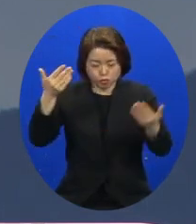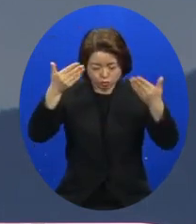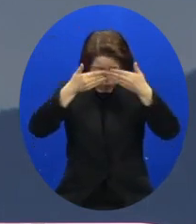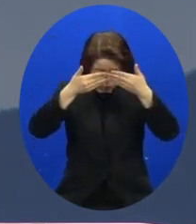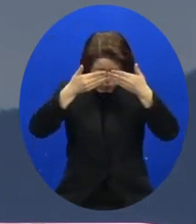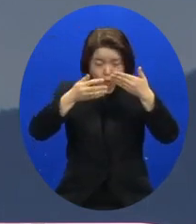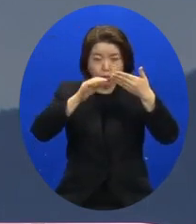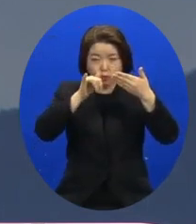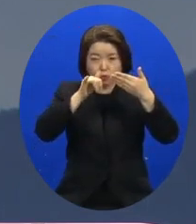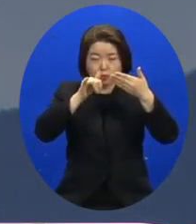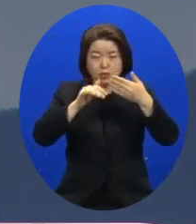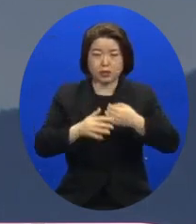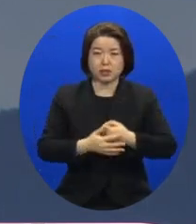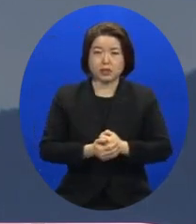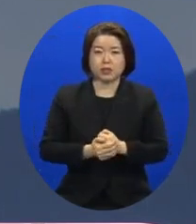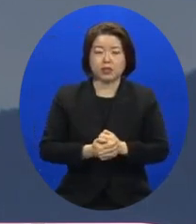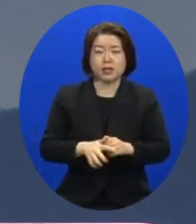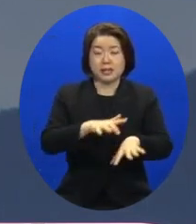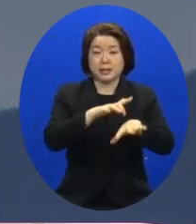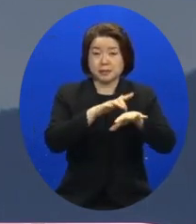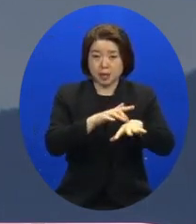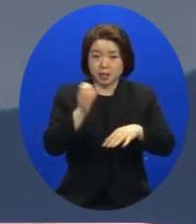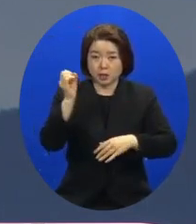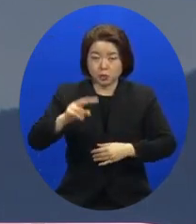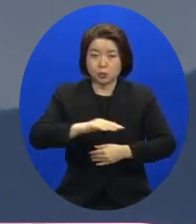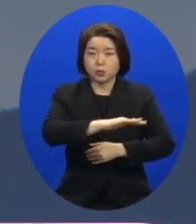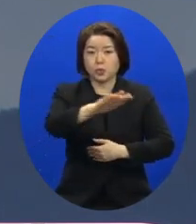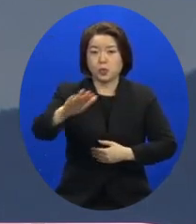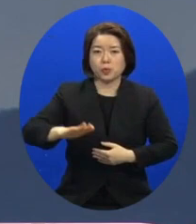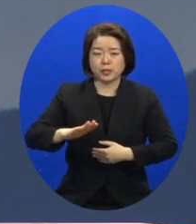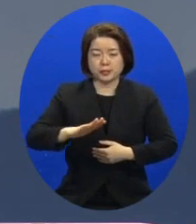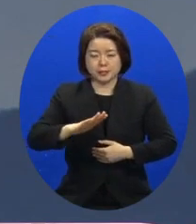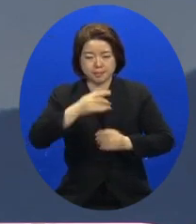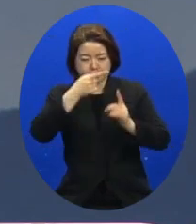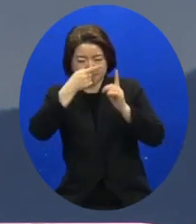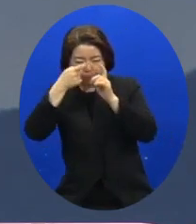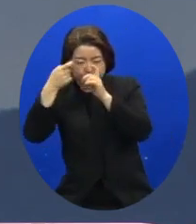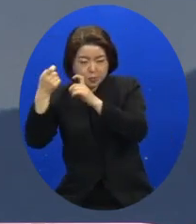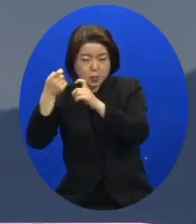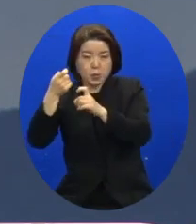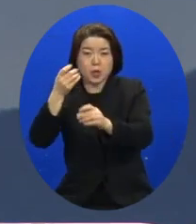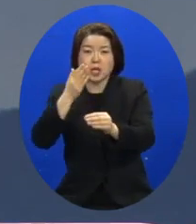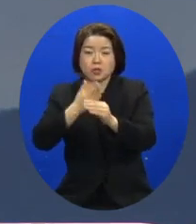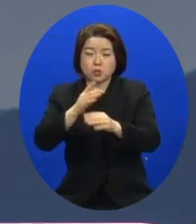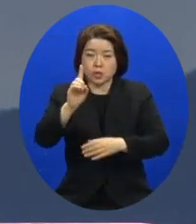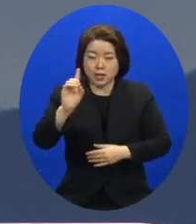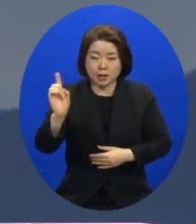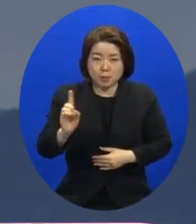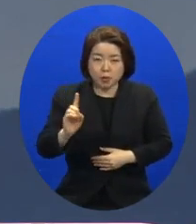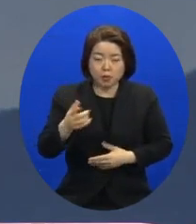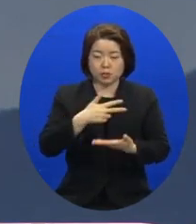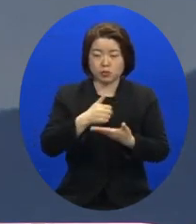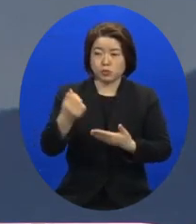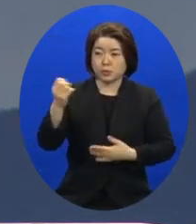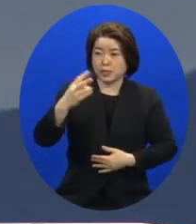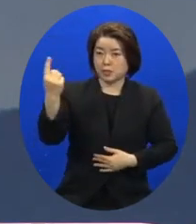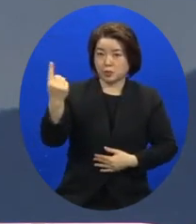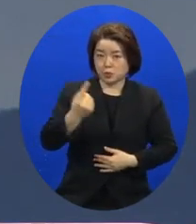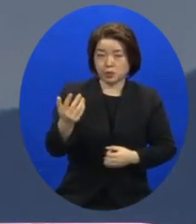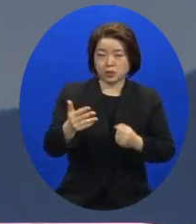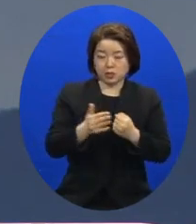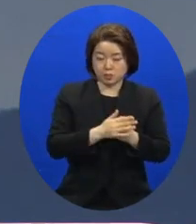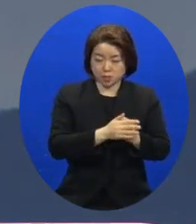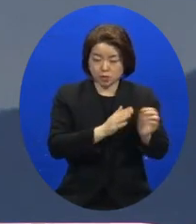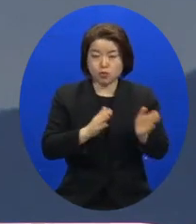겁니다. 마귀가 또 우리를 미혹하는 것 중에 하나가 주님이 재림에 오시니까 그걸 준비해야